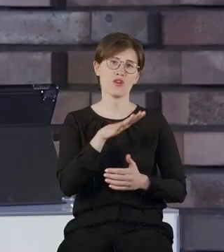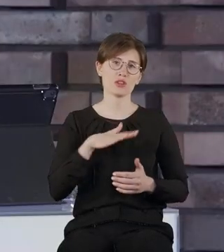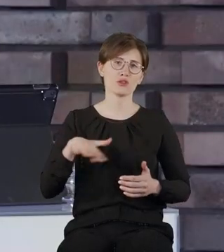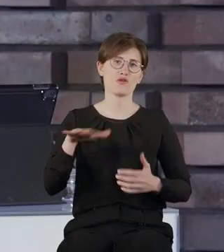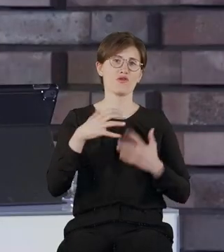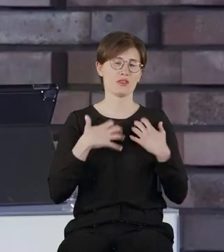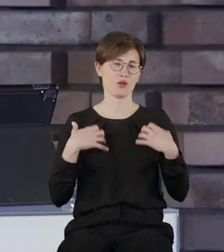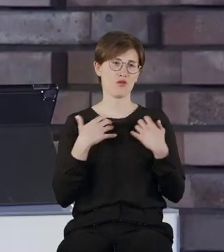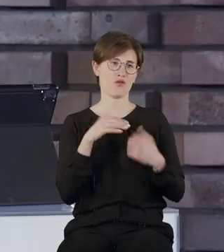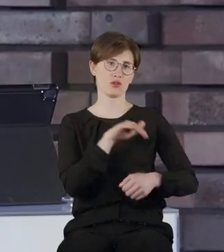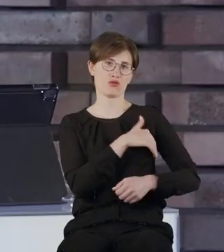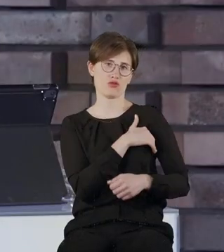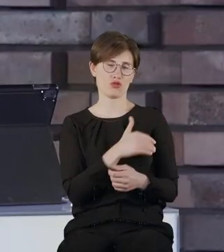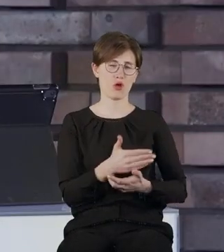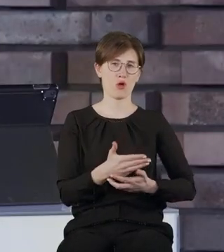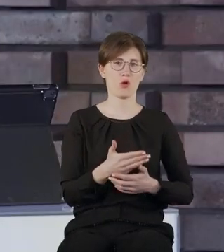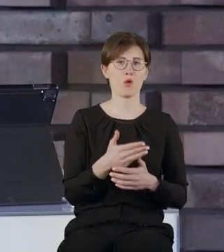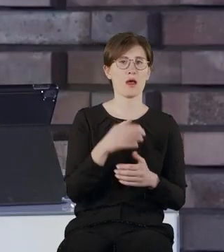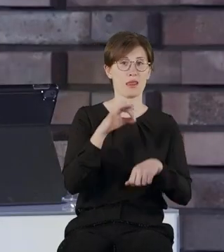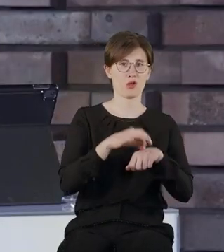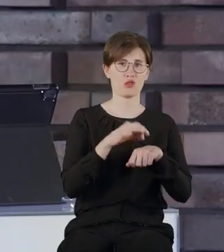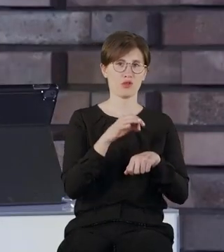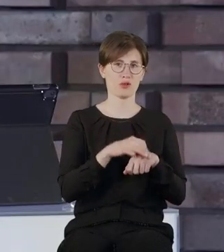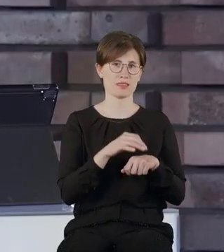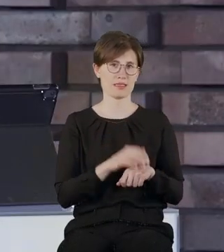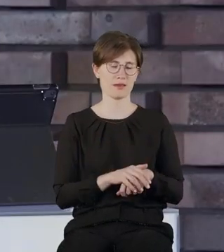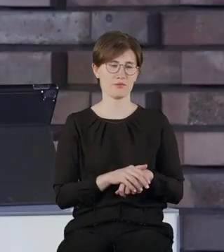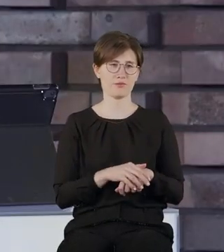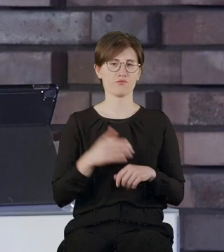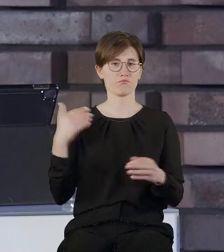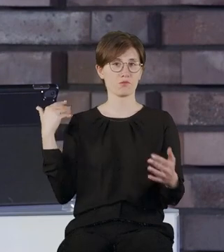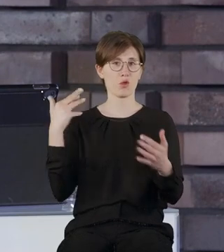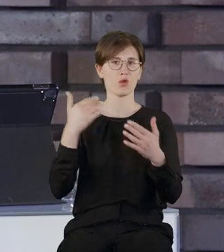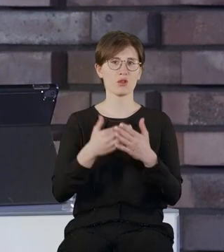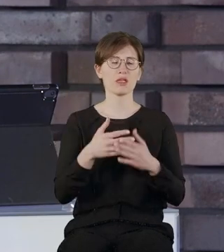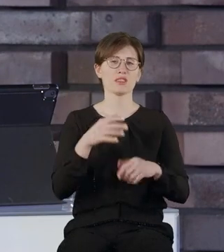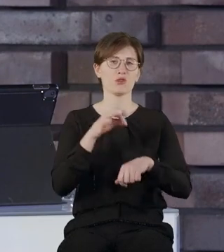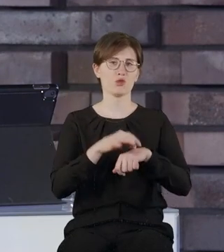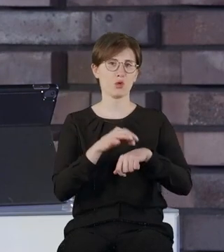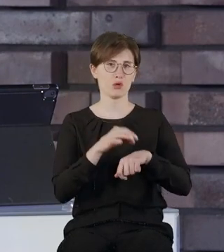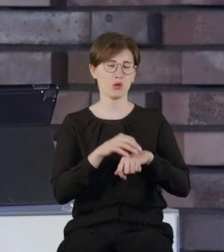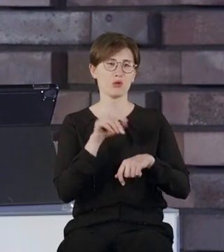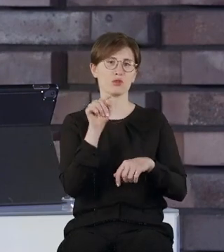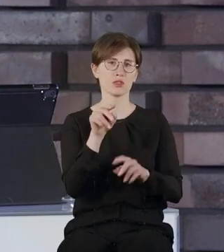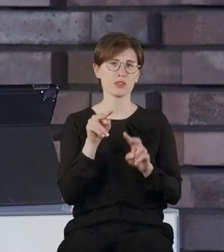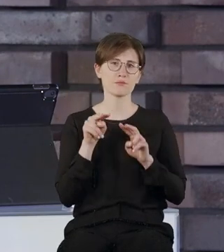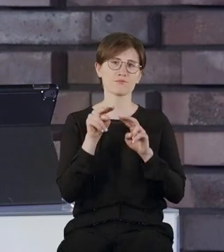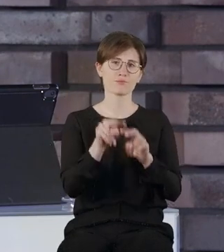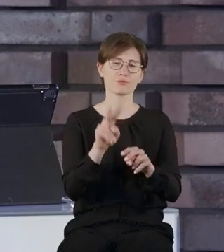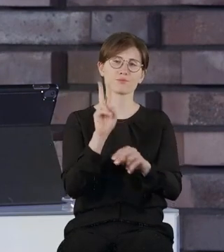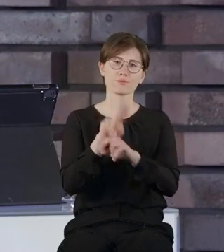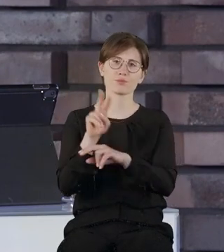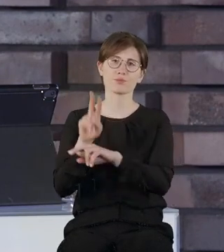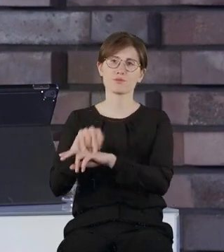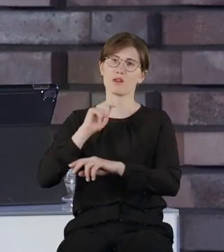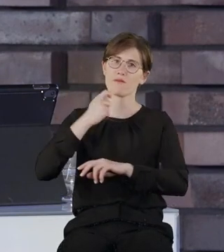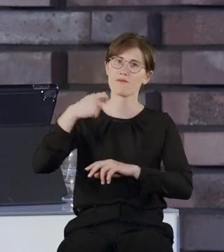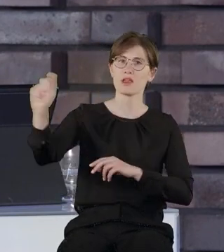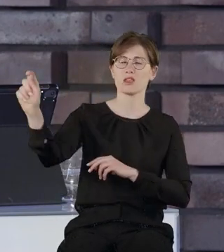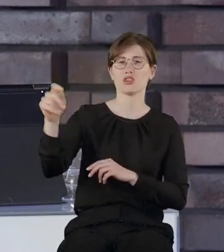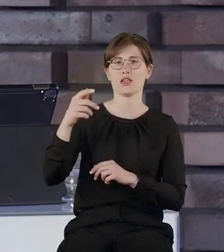Centrum Studiów Polarnych. Dotychczas naukowcy z Uniwersytetu Śląskiego uczestniczyli w ponad 50 wyprawach